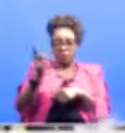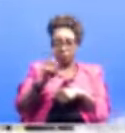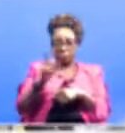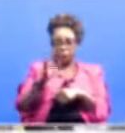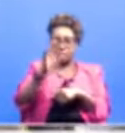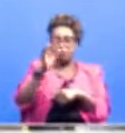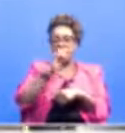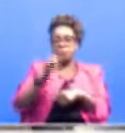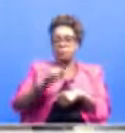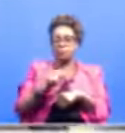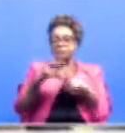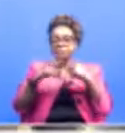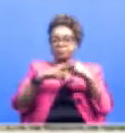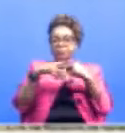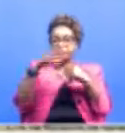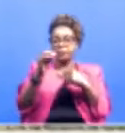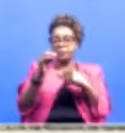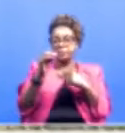Um